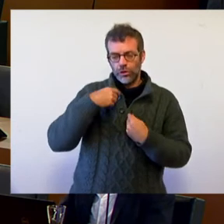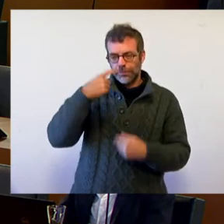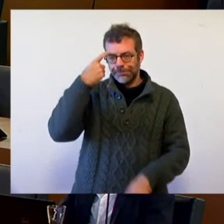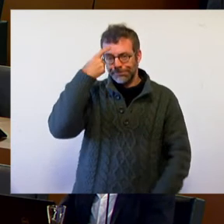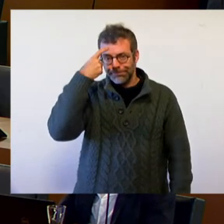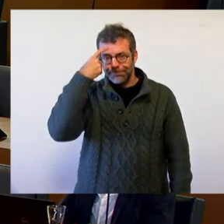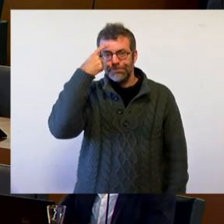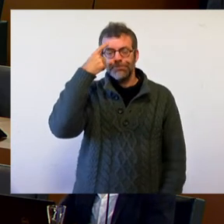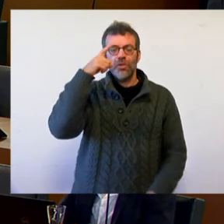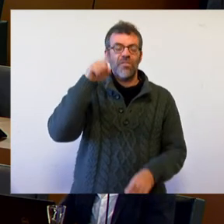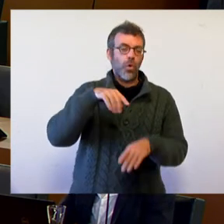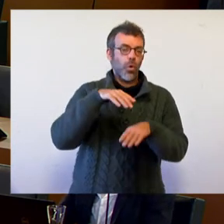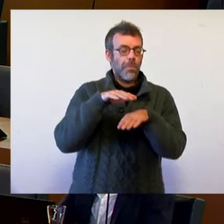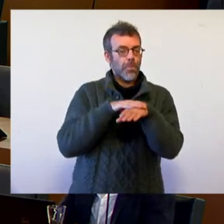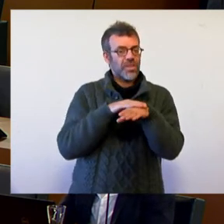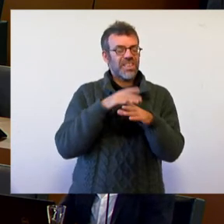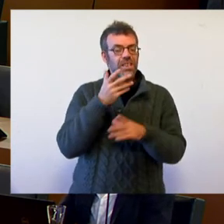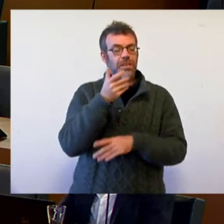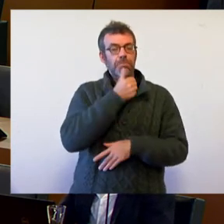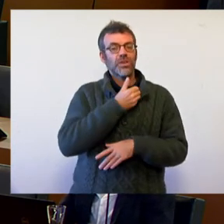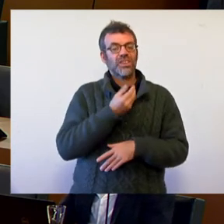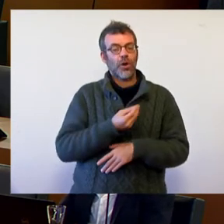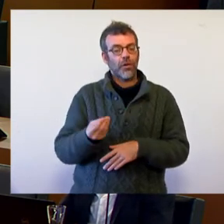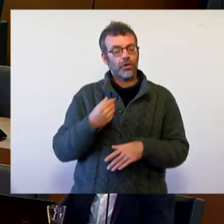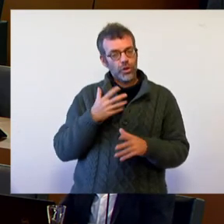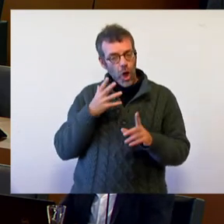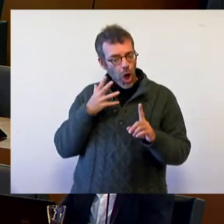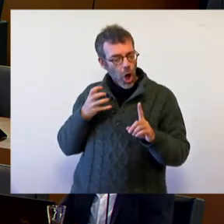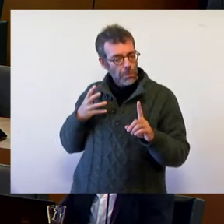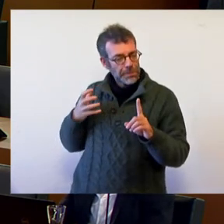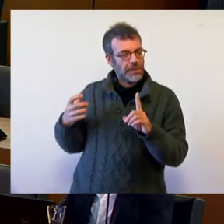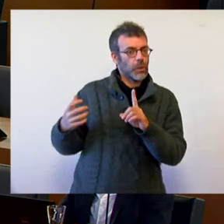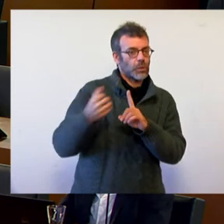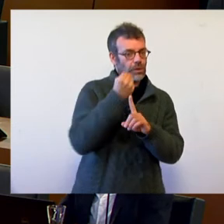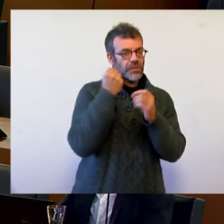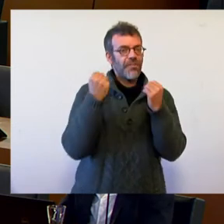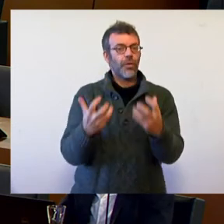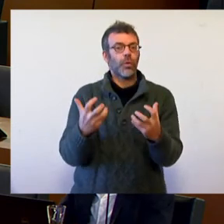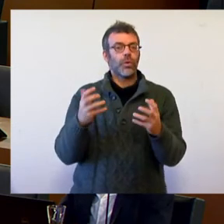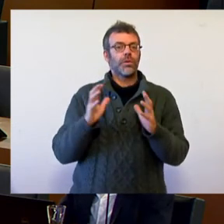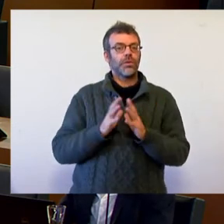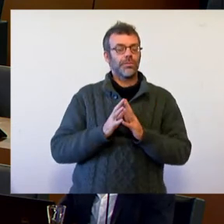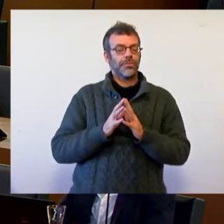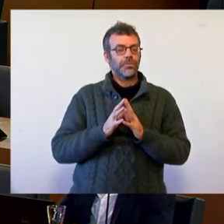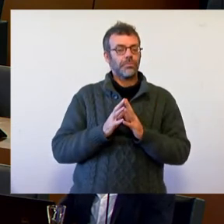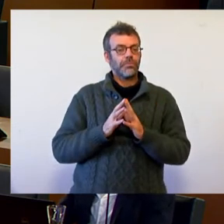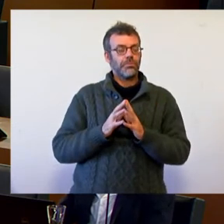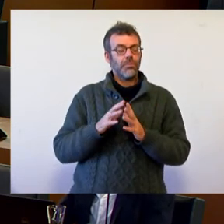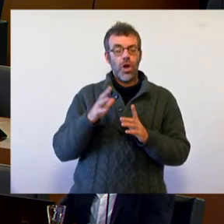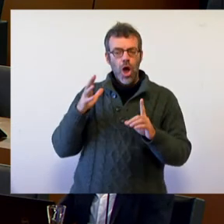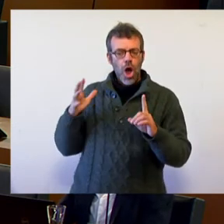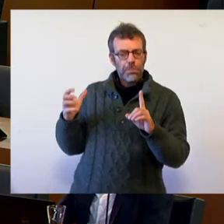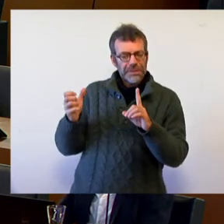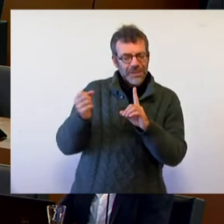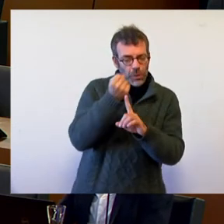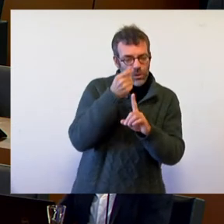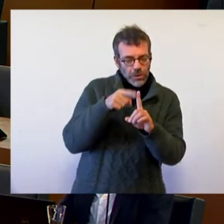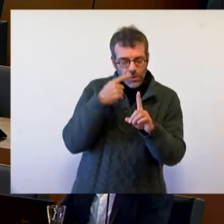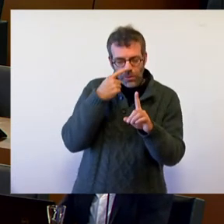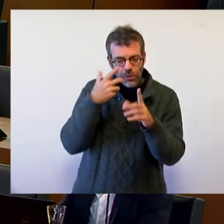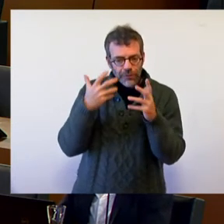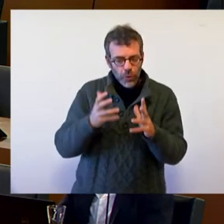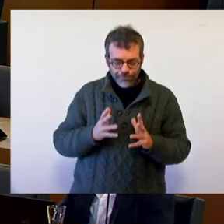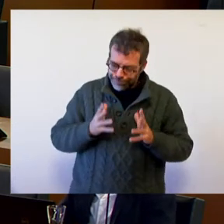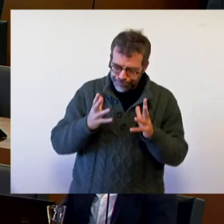politique de la petite enfance qui soit réellement ambitieuse. Alors cette ambition, elle se traduit quantitativement par